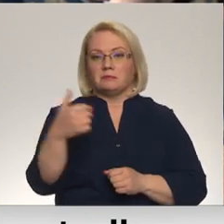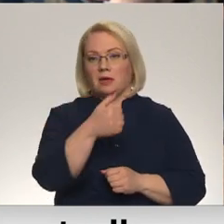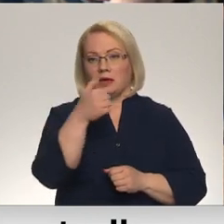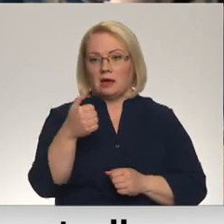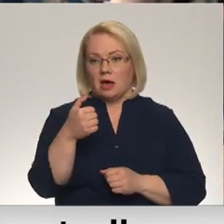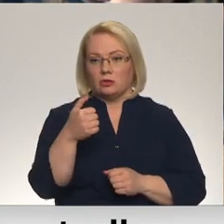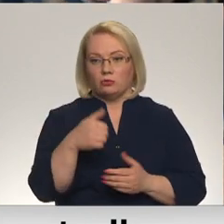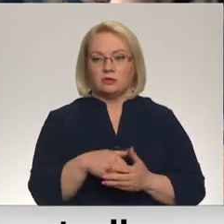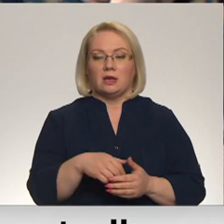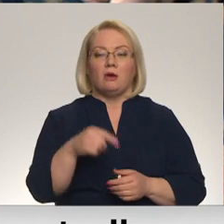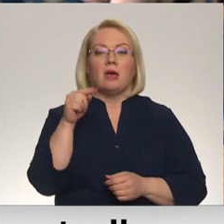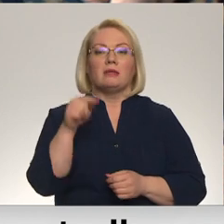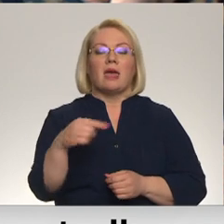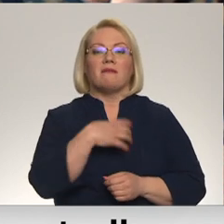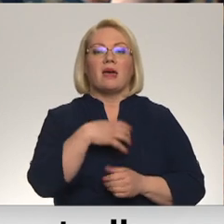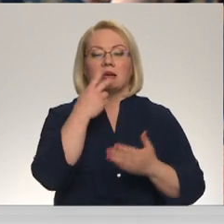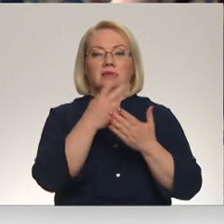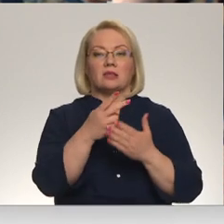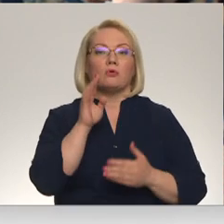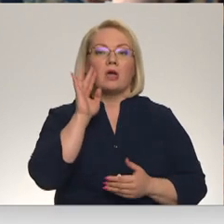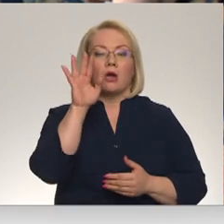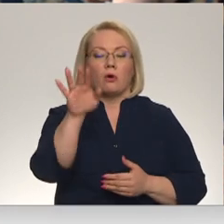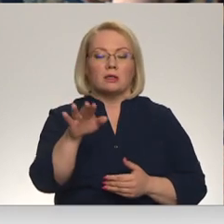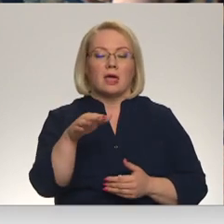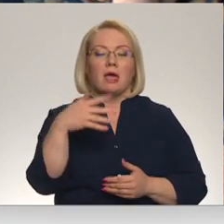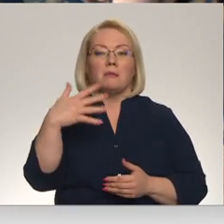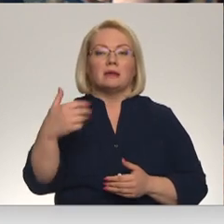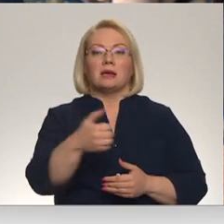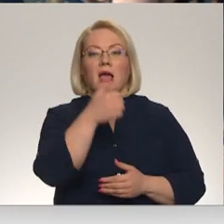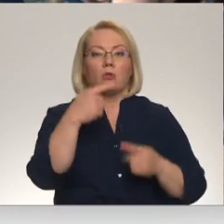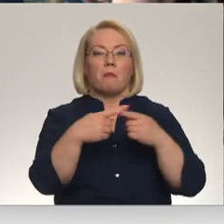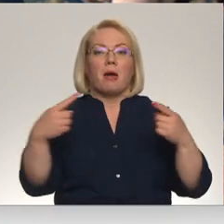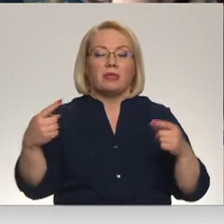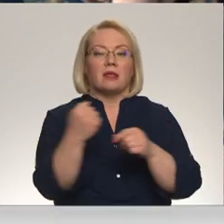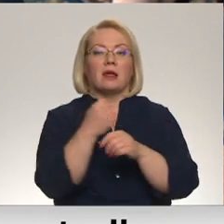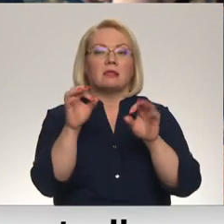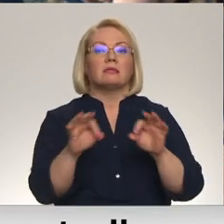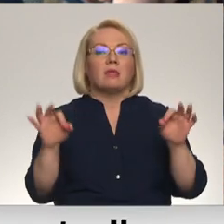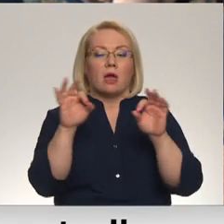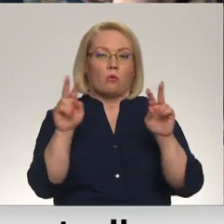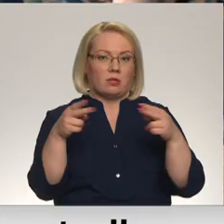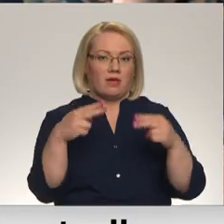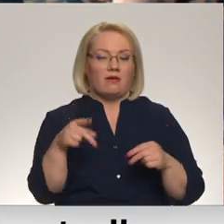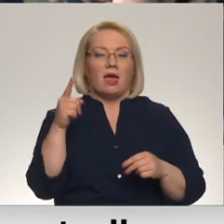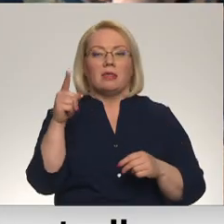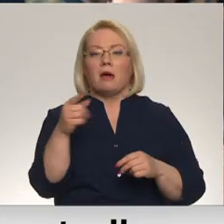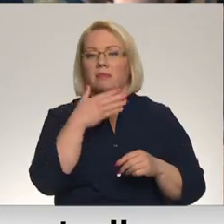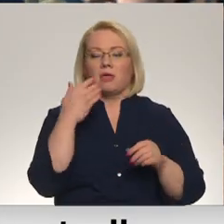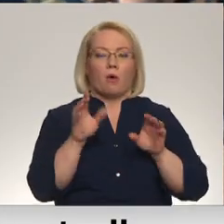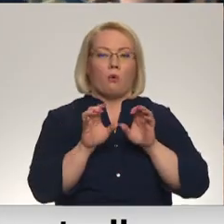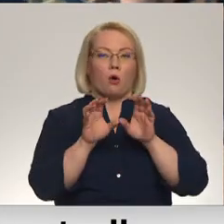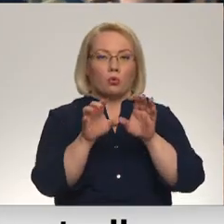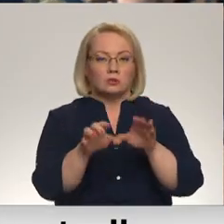Šeit vajag skatīt uz nākotnē, ka teiksim, 50 gadi ar materiālu neko nevajag darīt. Ja, materiāls nav pakļauts korozijai, to